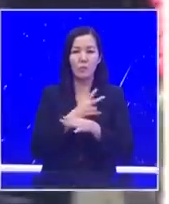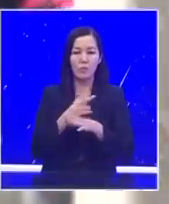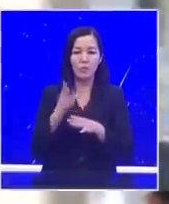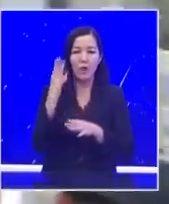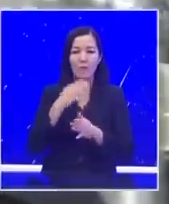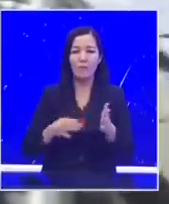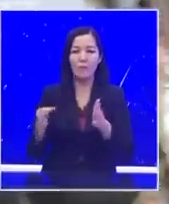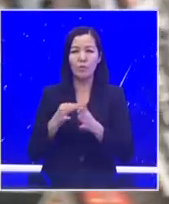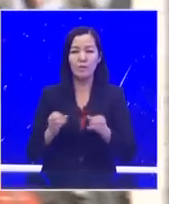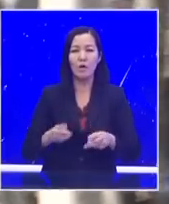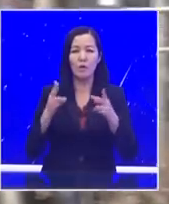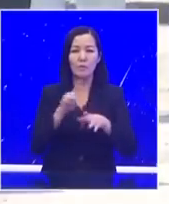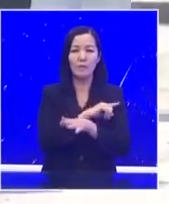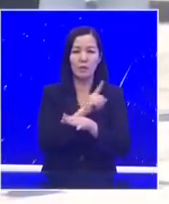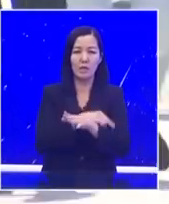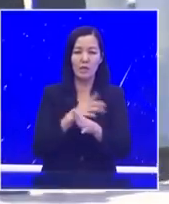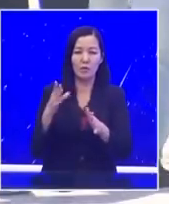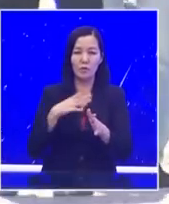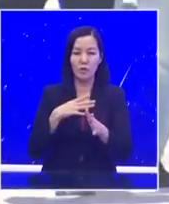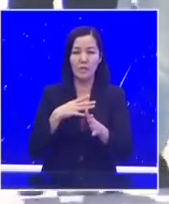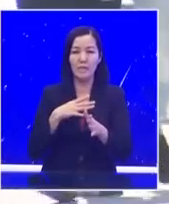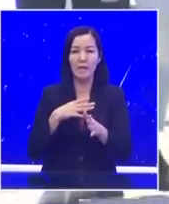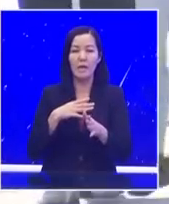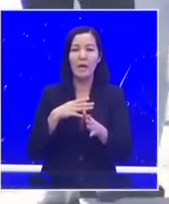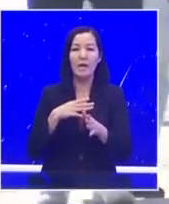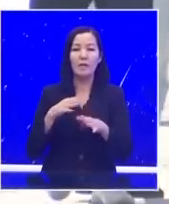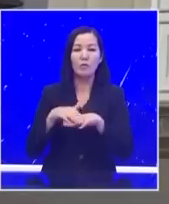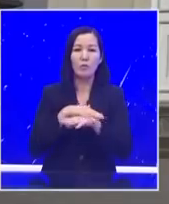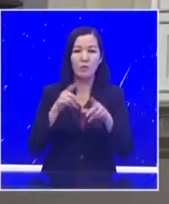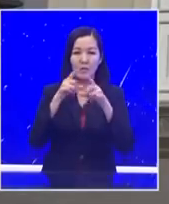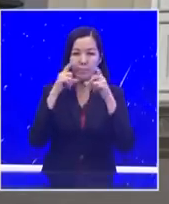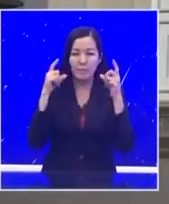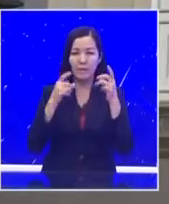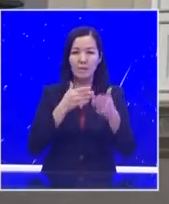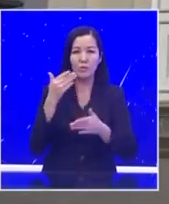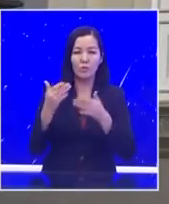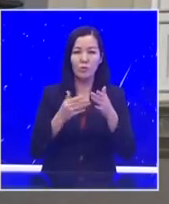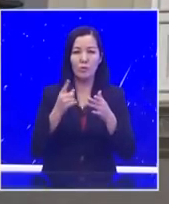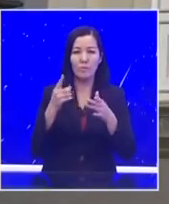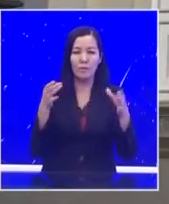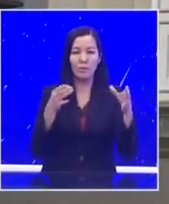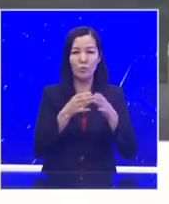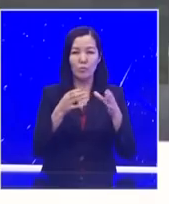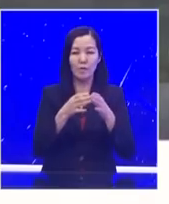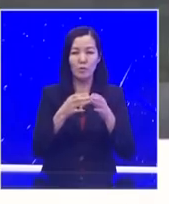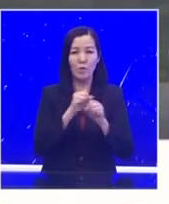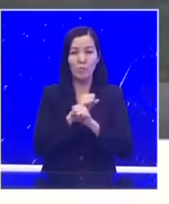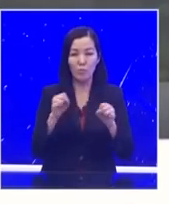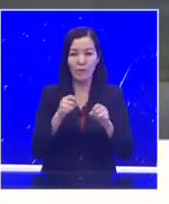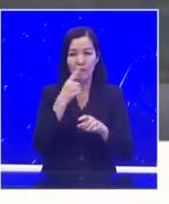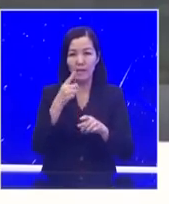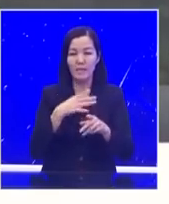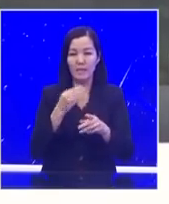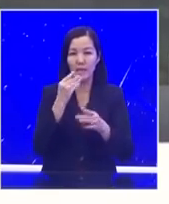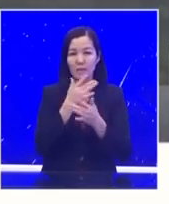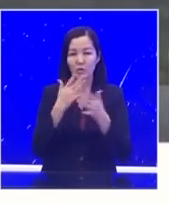Алматы облысында қауіпсіздік шаралары күшейтілді. Ол бойынша тұрғындардың бетпердесіз жүруі мен бір жерде топтасуына тыйым салынған. Сонымен қатар